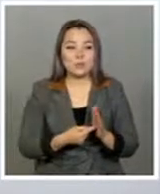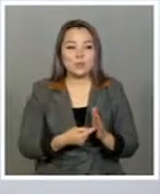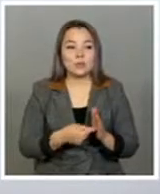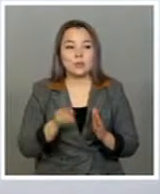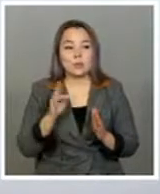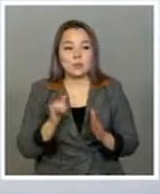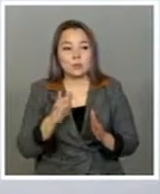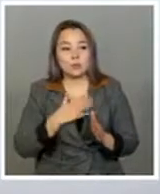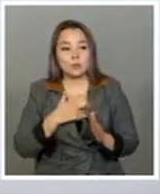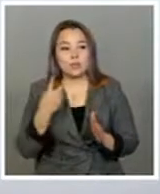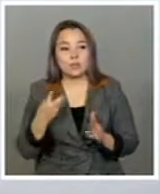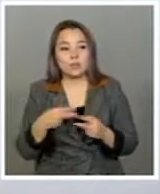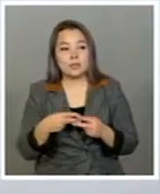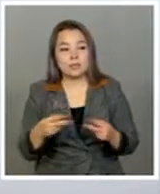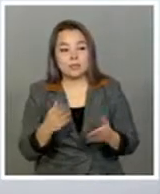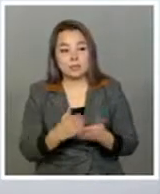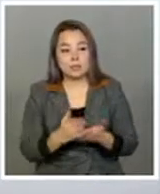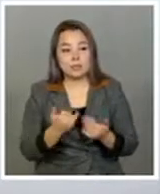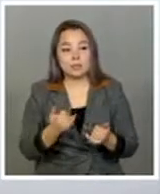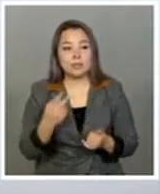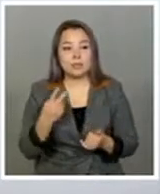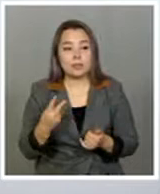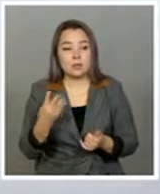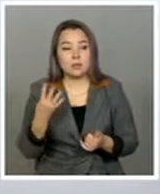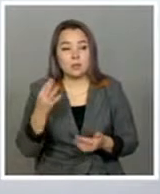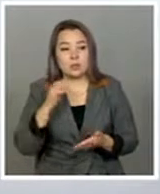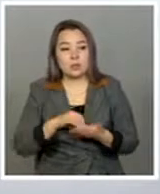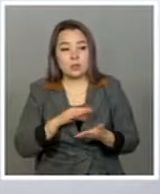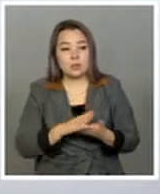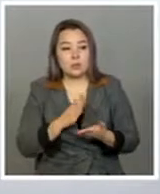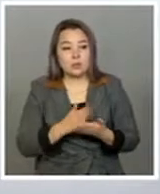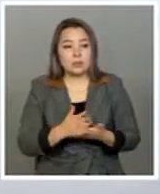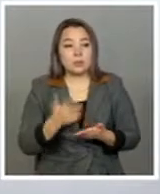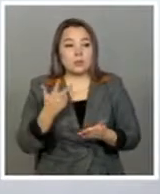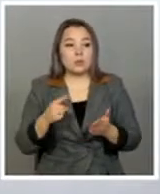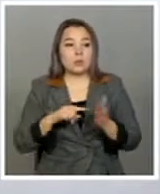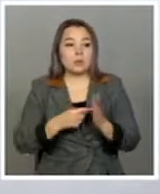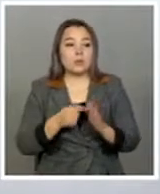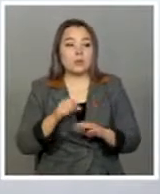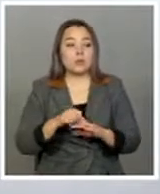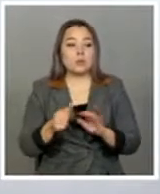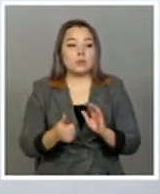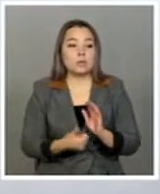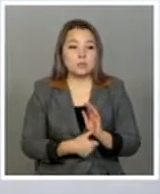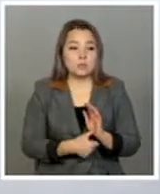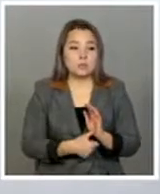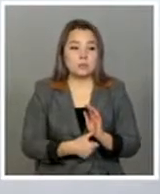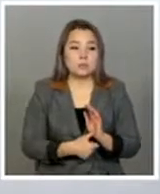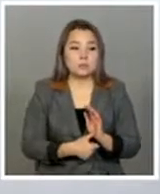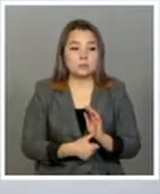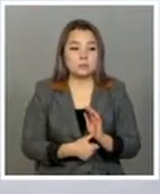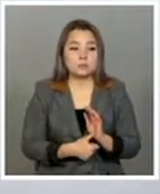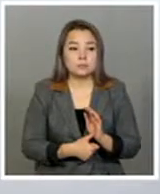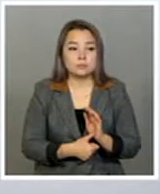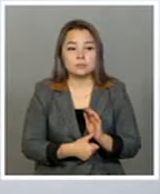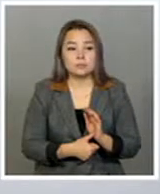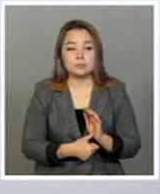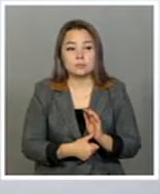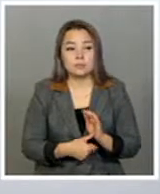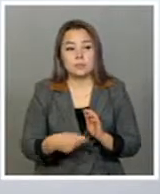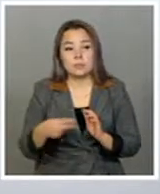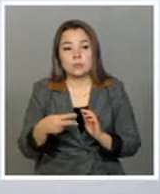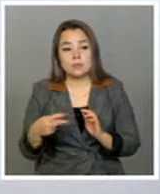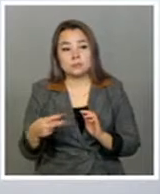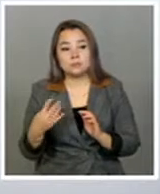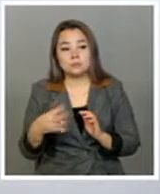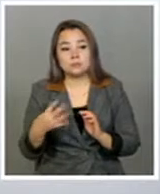бізде 2-ге тең. 2-нің 4 дәрежесі тең 3 көбейтілген 2-нің 4 дәрежесі 16-ға тең.